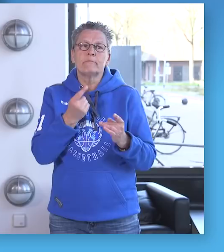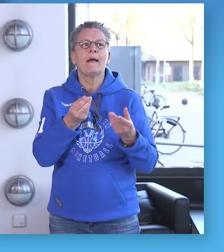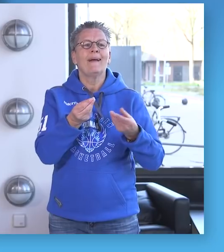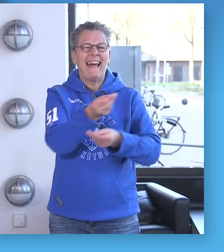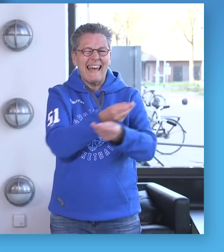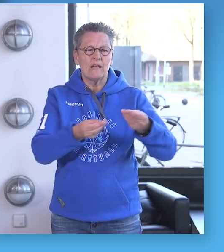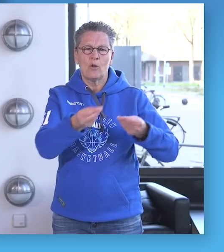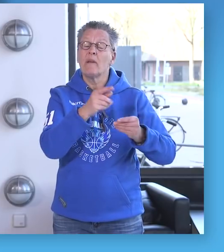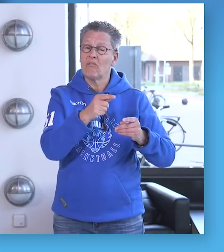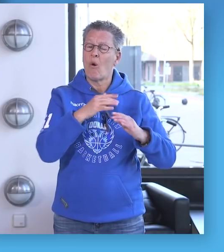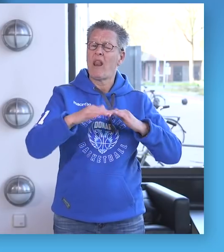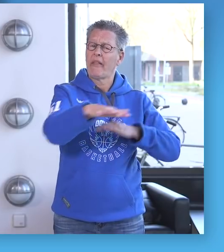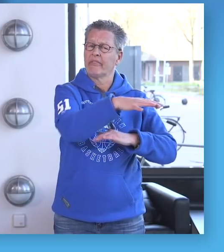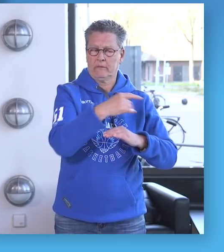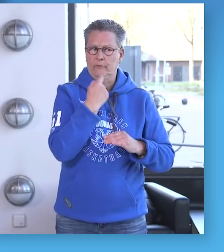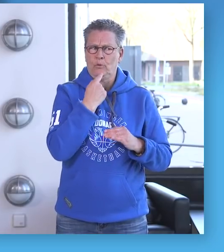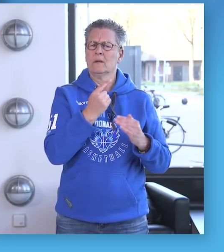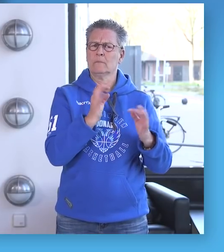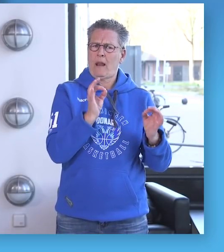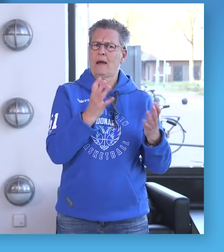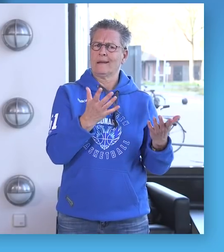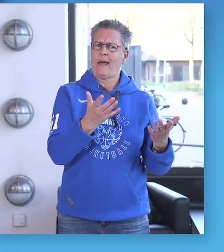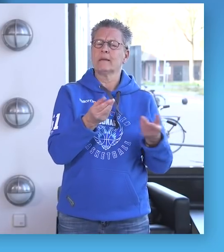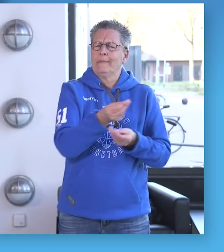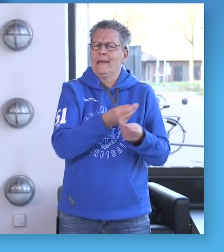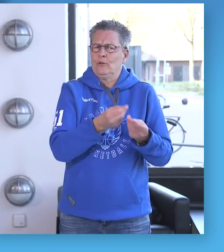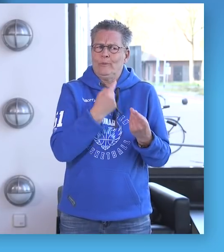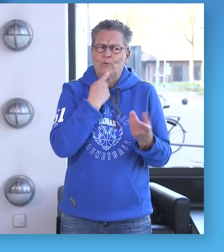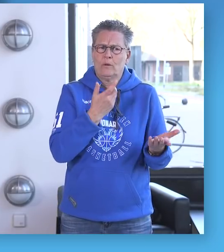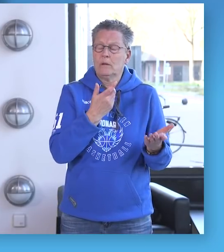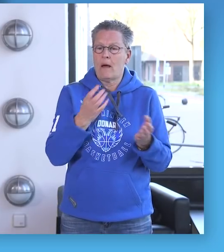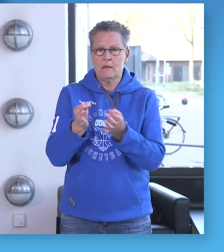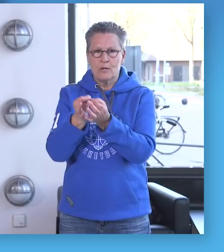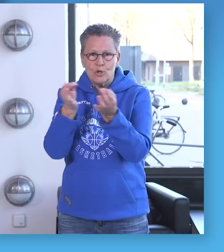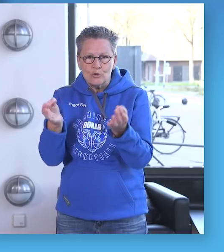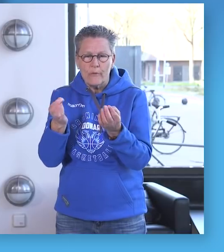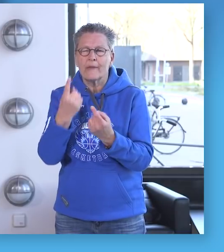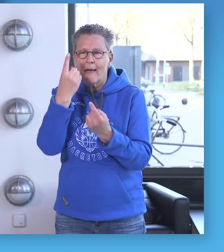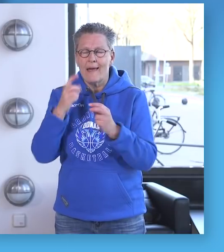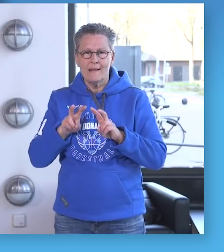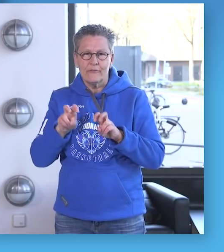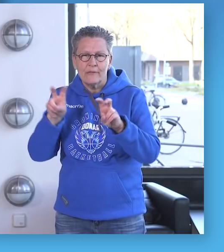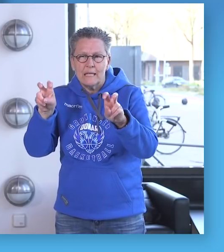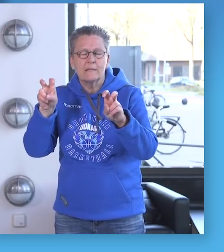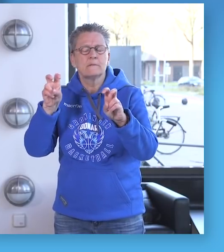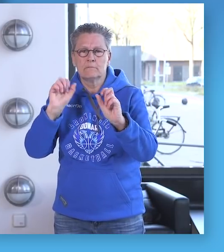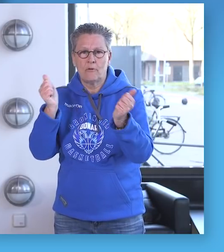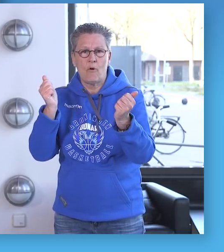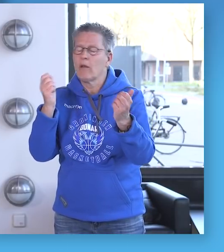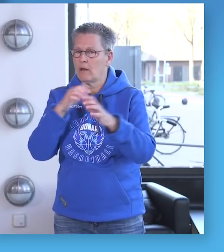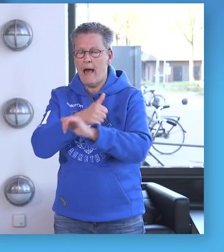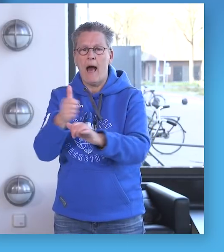zijn voor een land. En dat is het natuurlijk ook. Maar uiteindelijk kan gezondheid of één virus een economie compleet lam leggen.